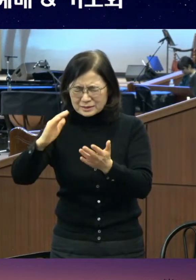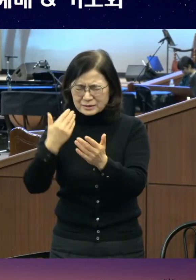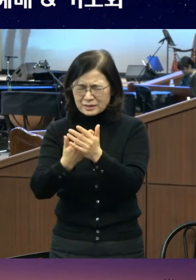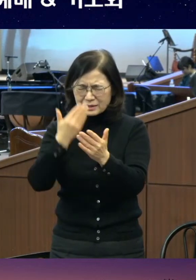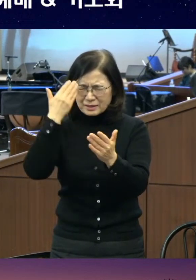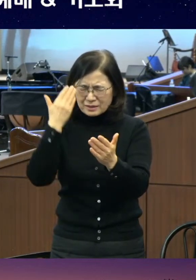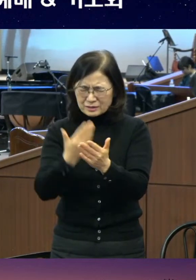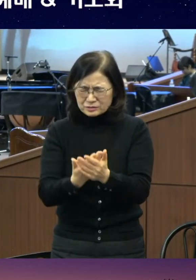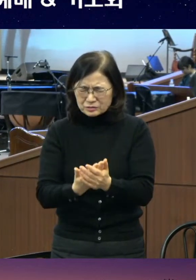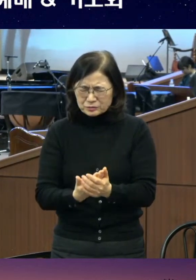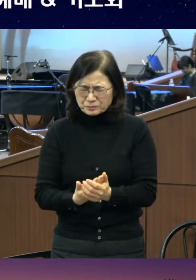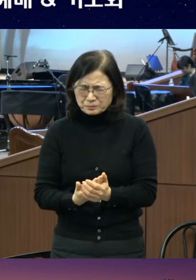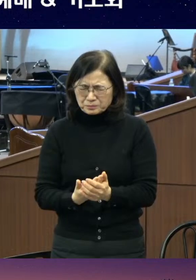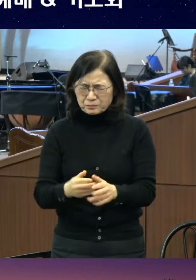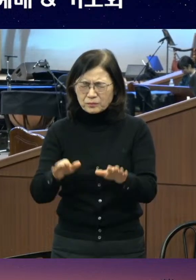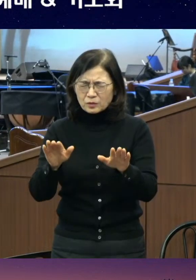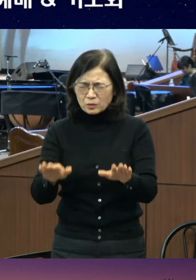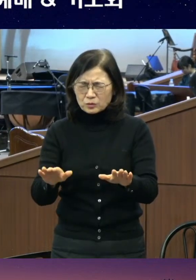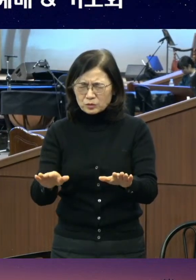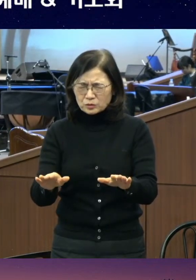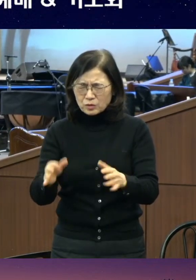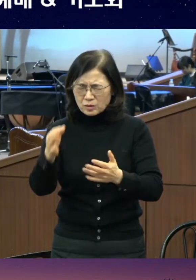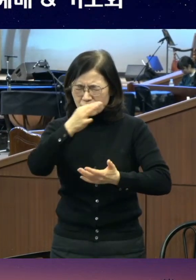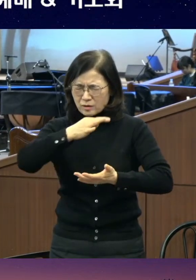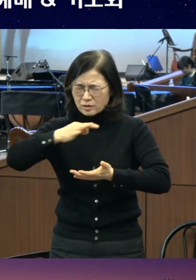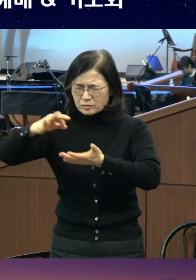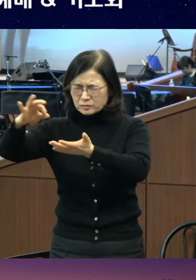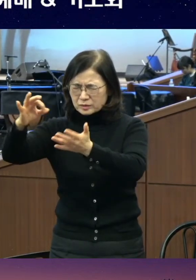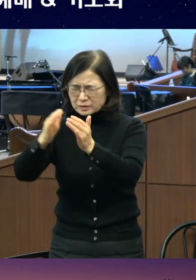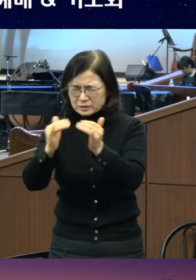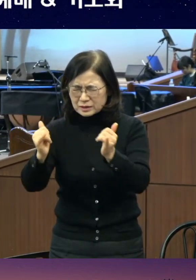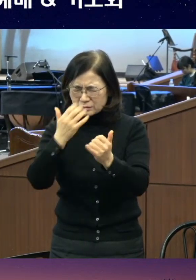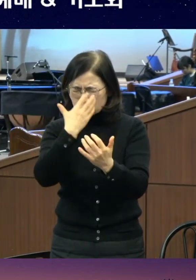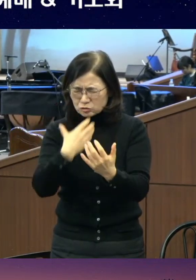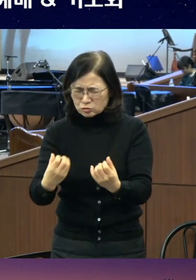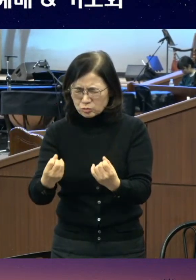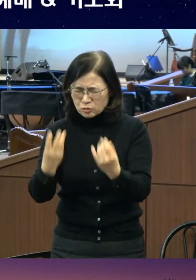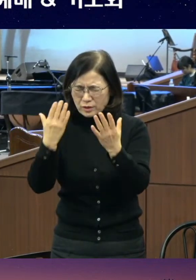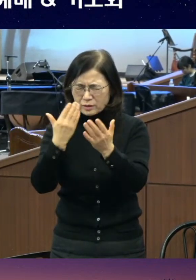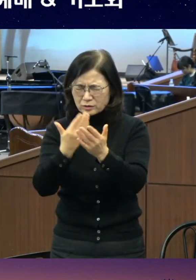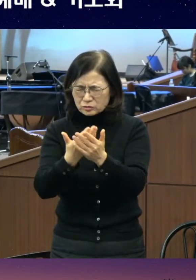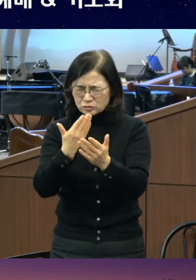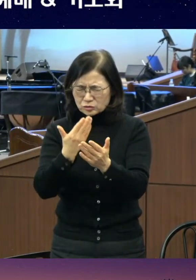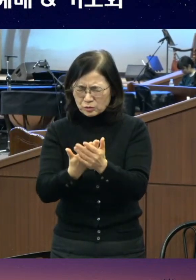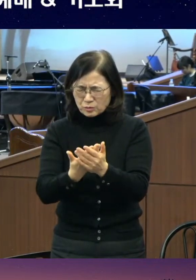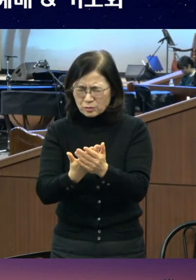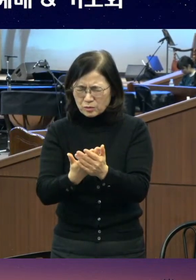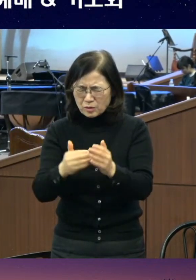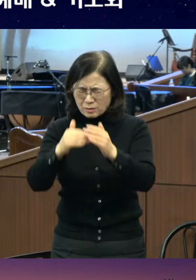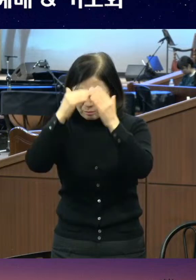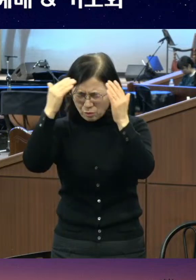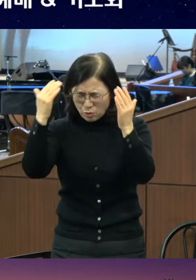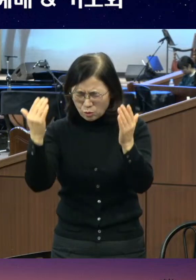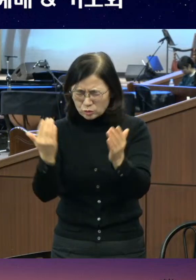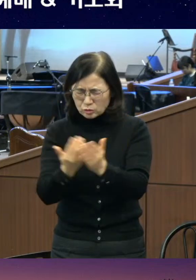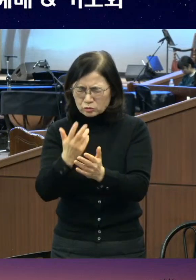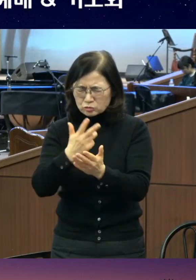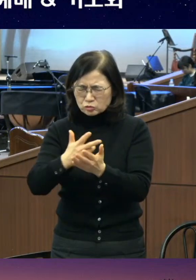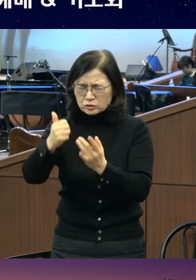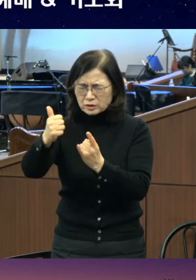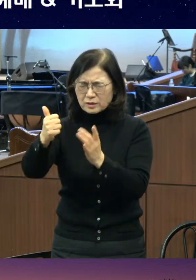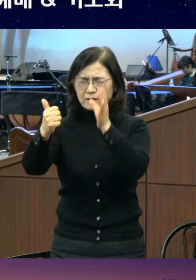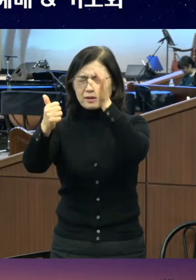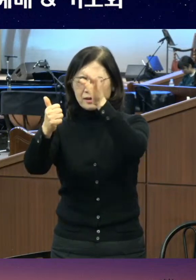주시옵소서. 오늘 또 헌금을 드린 손길들을 축복해 주시기를 원하오며 모든 것 주님께